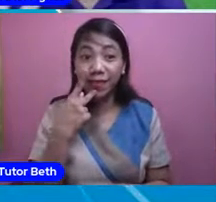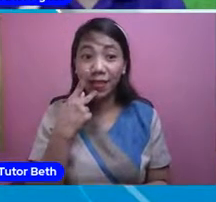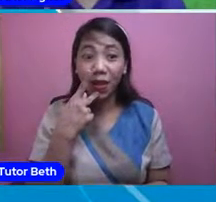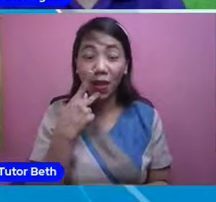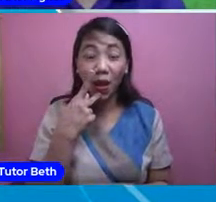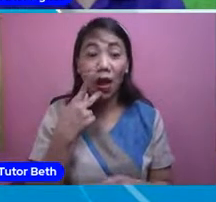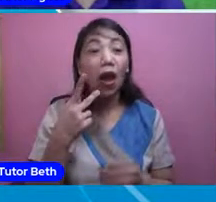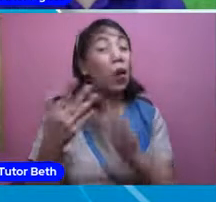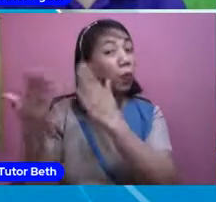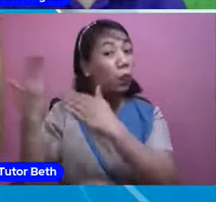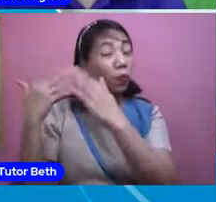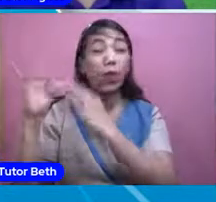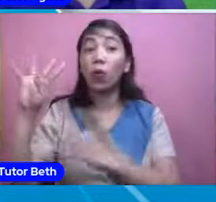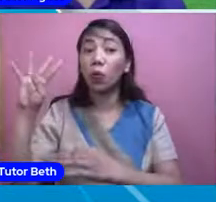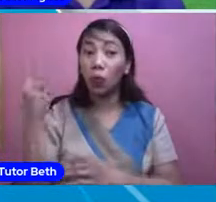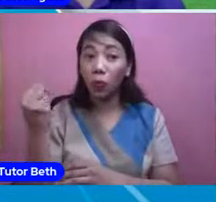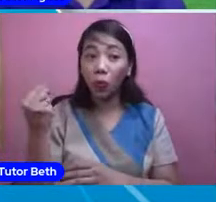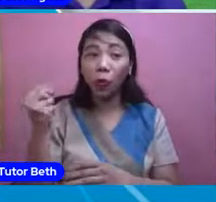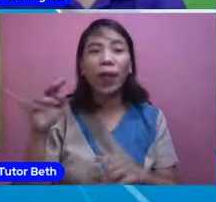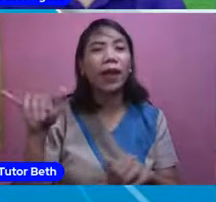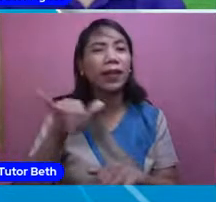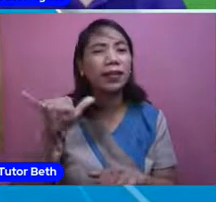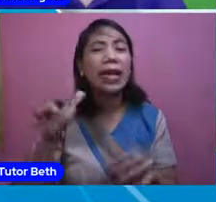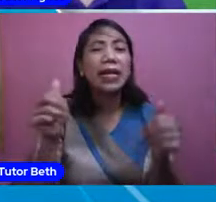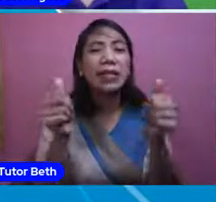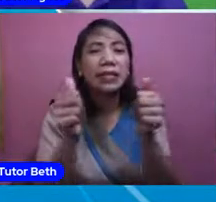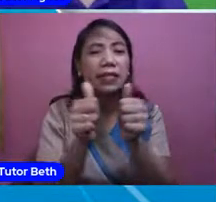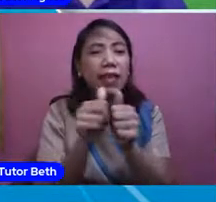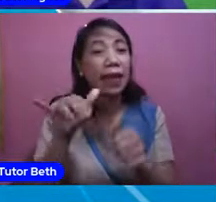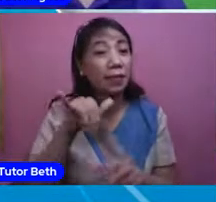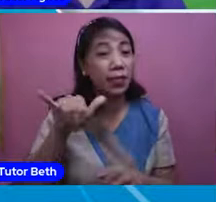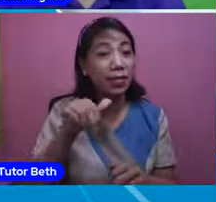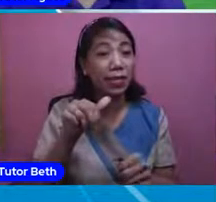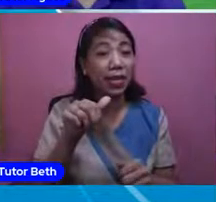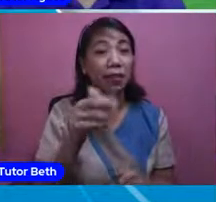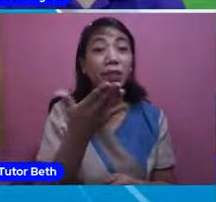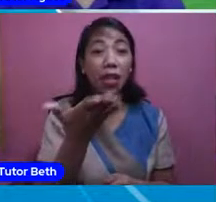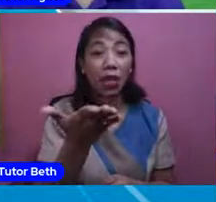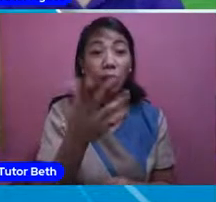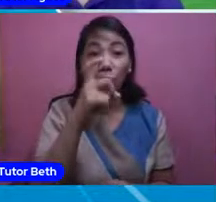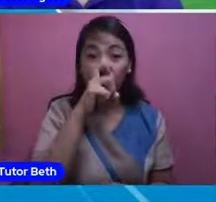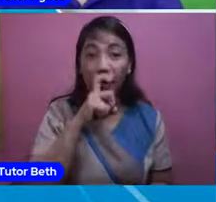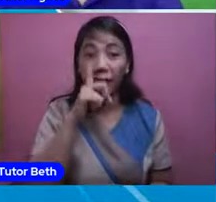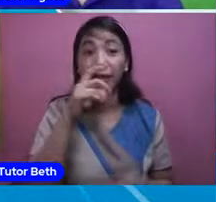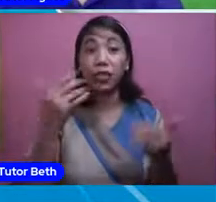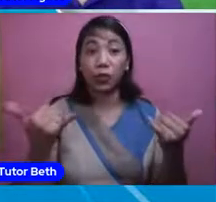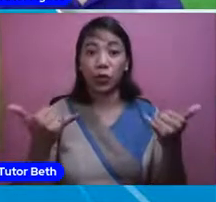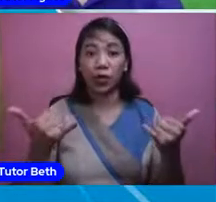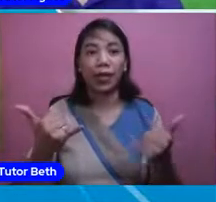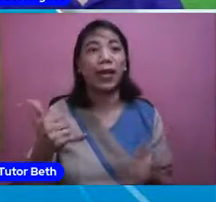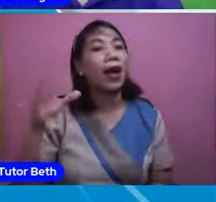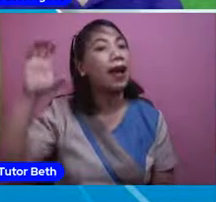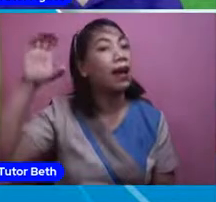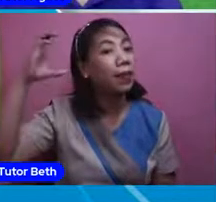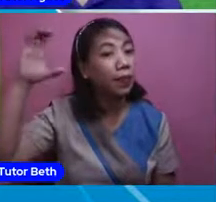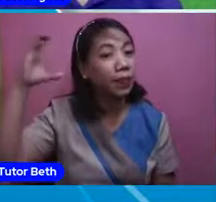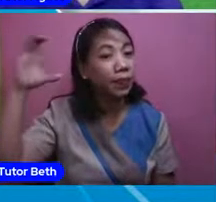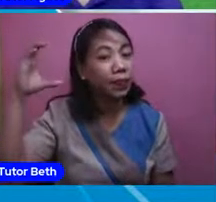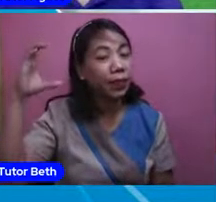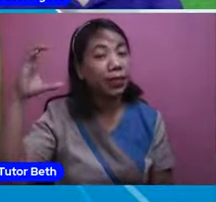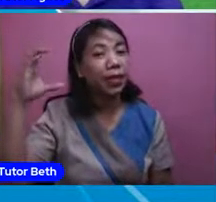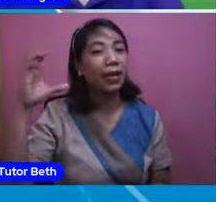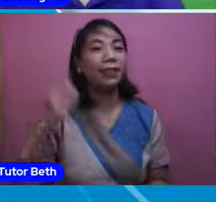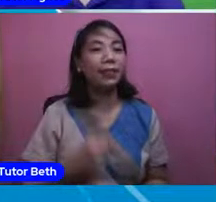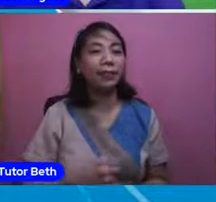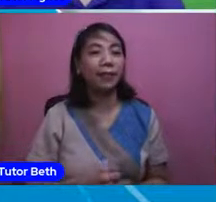noong sila ay nasa parehong edad nyo ngayon, pwede rin sa pinsan, pwede rin sa pinsan,